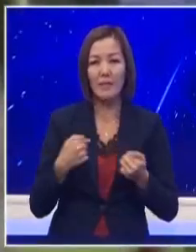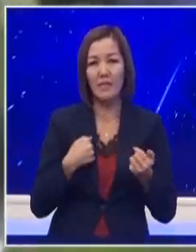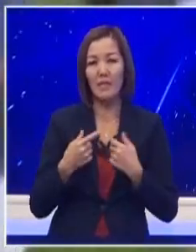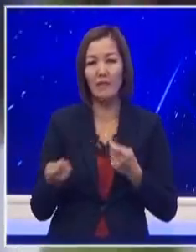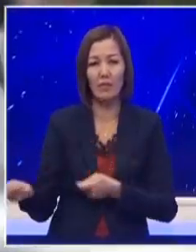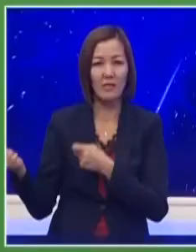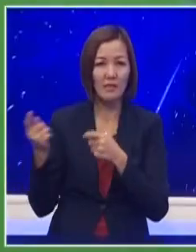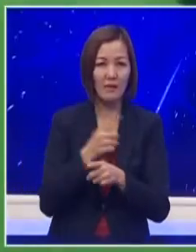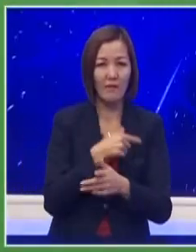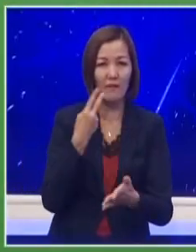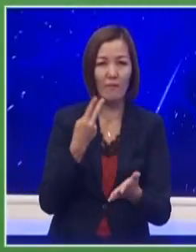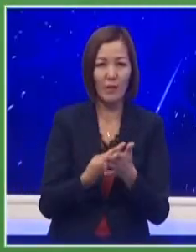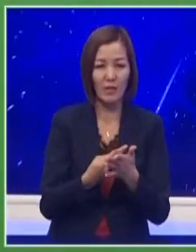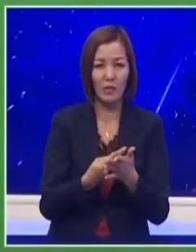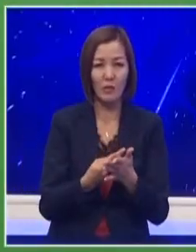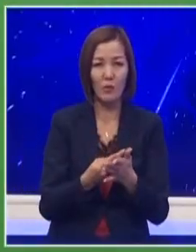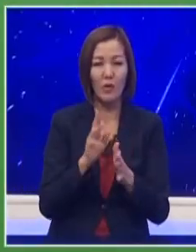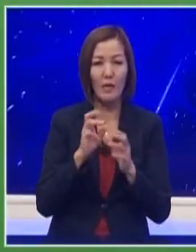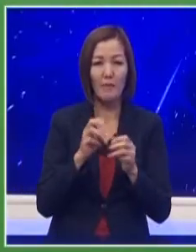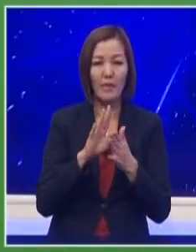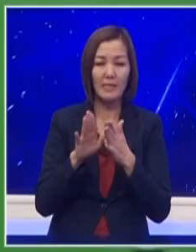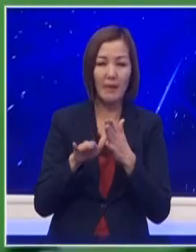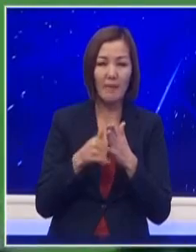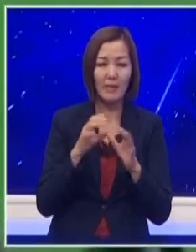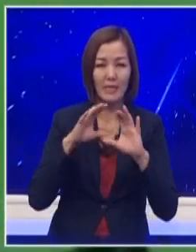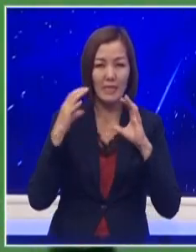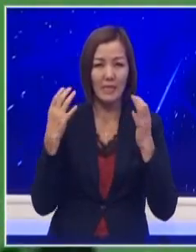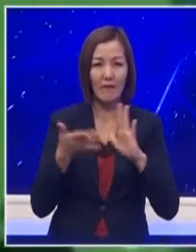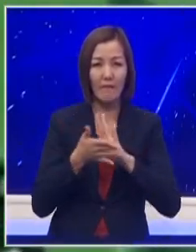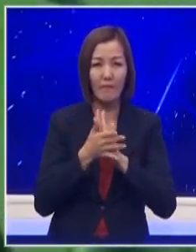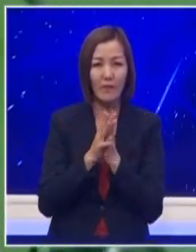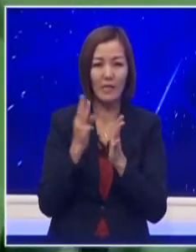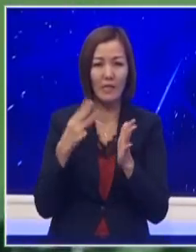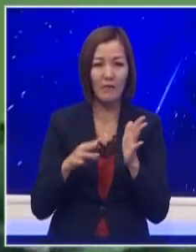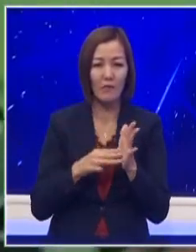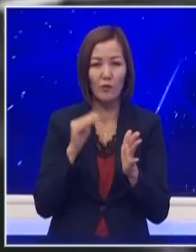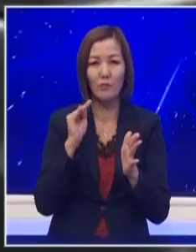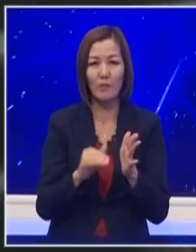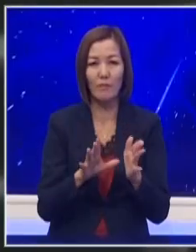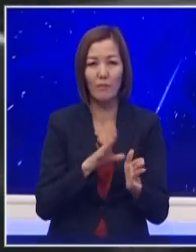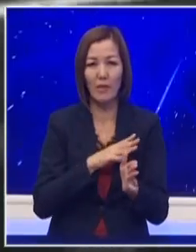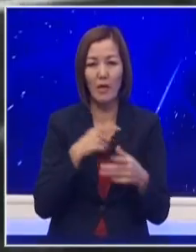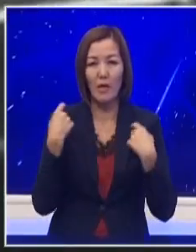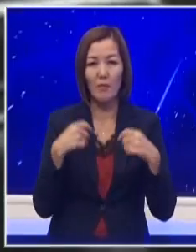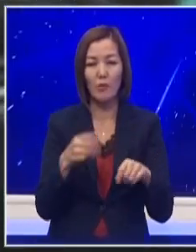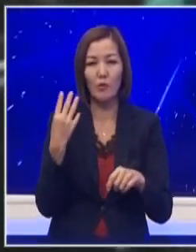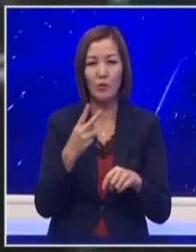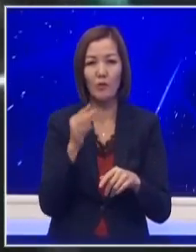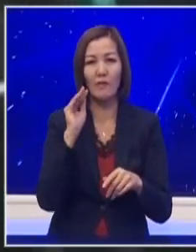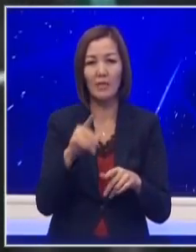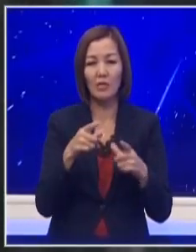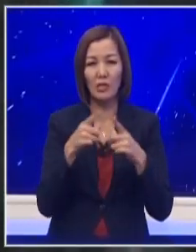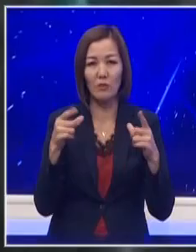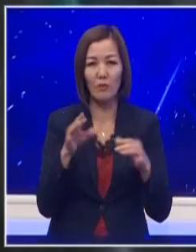министр безопасности Индонезии заявил что на стадион вместимостью 38 тысяч человек было продано 42